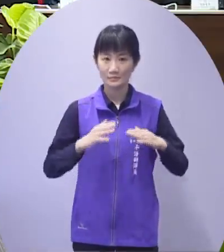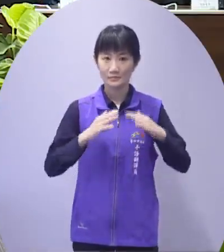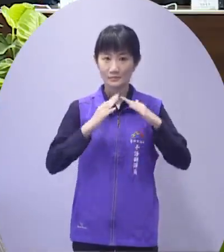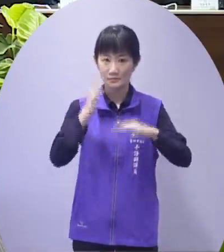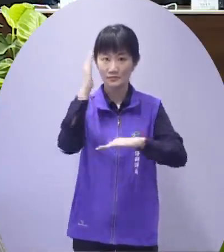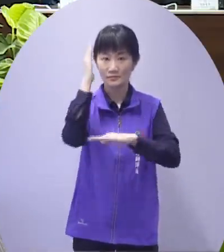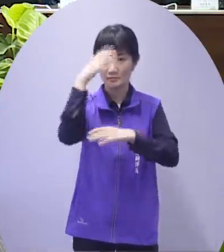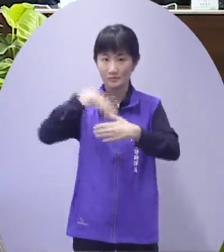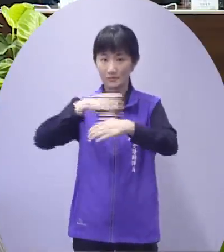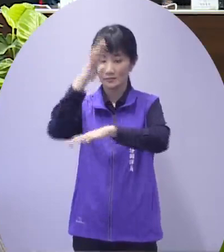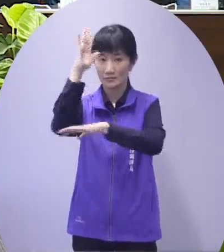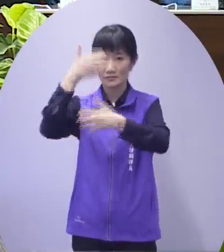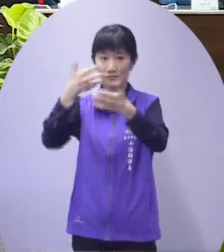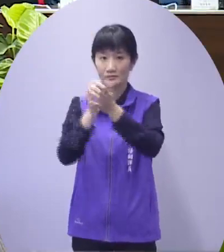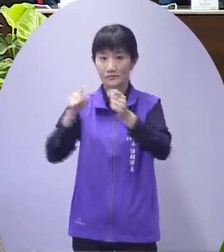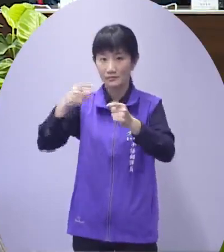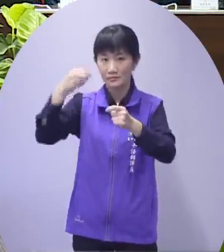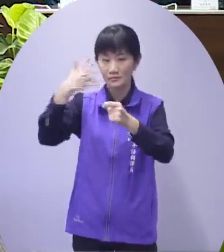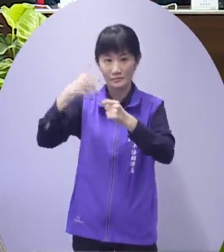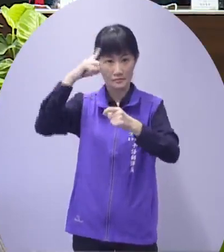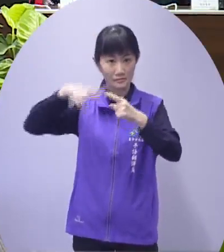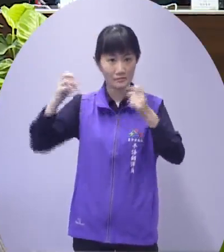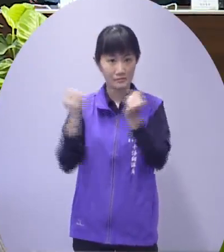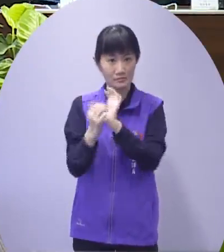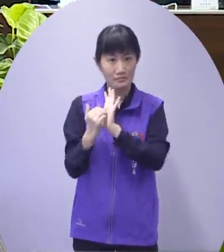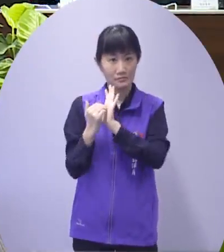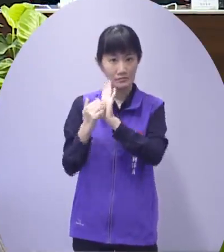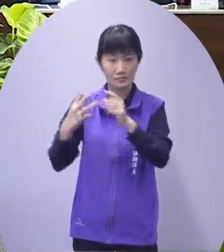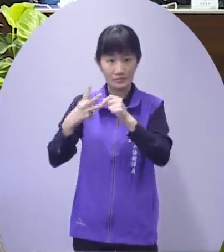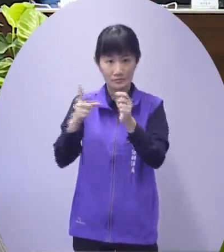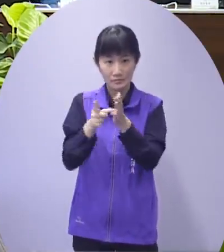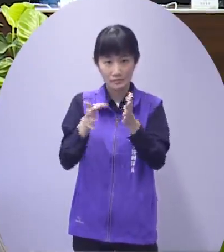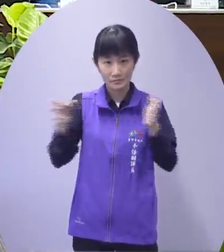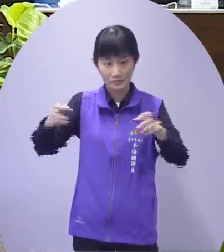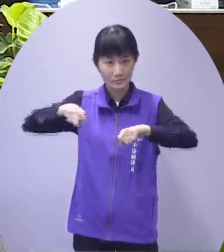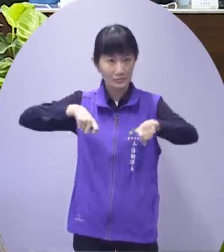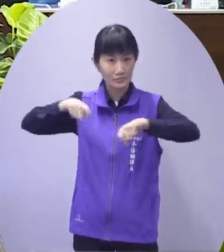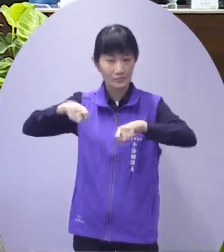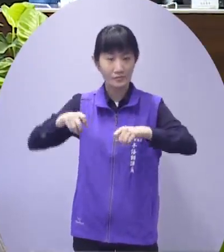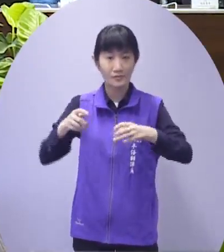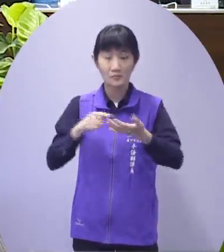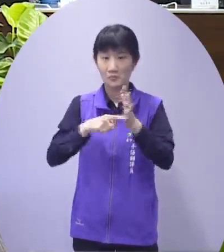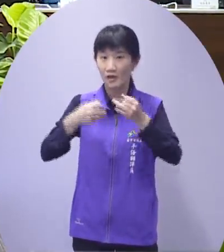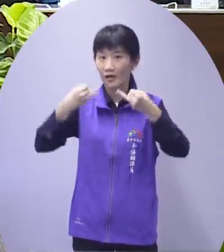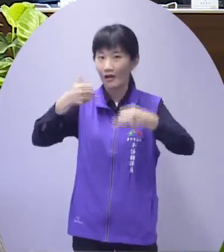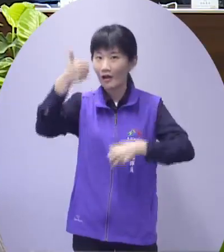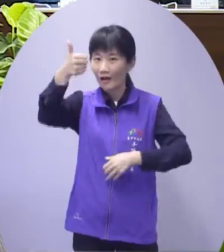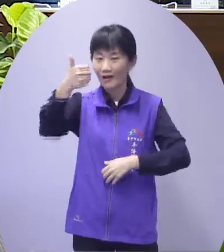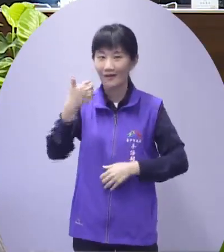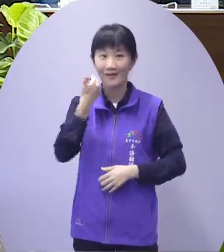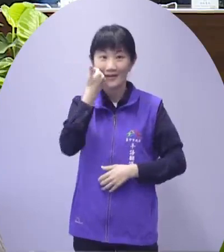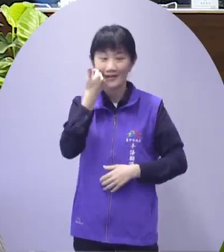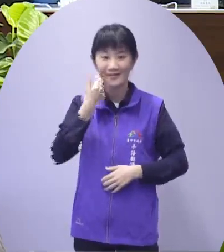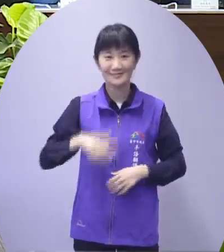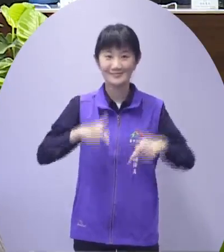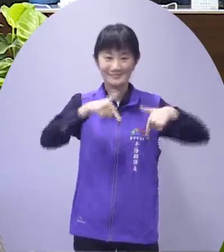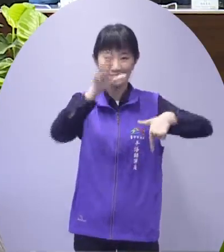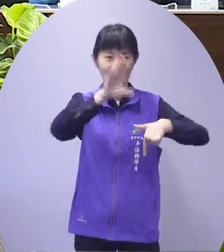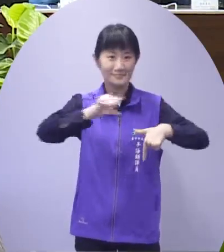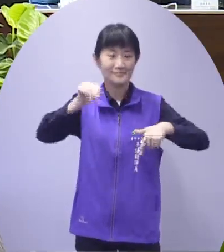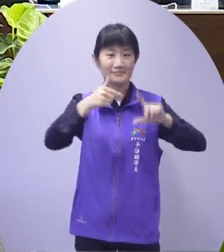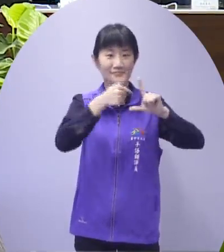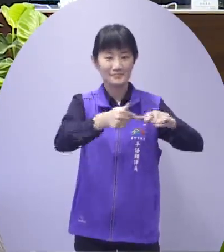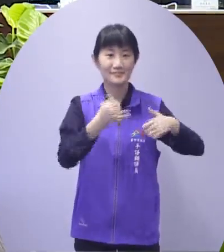荣获内政部108年度灾害防救深耕第三期计划，即由任性社区西屯区和安